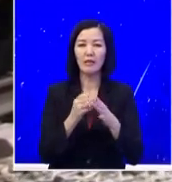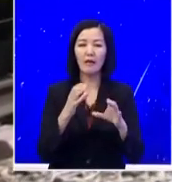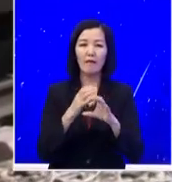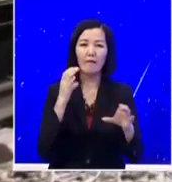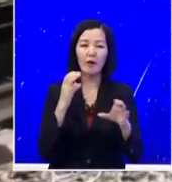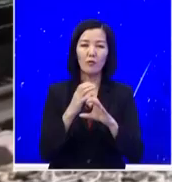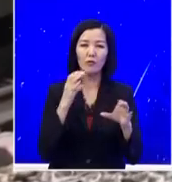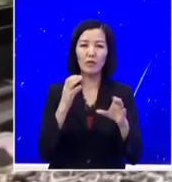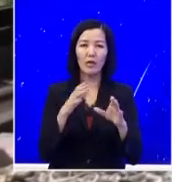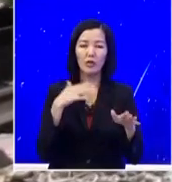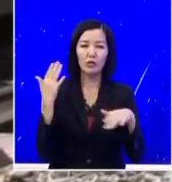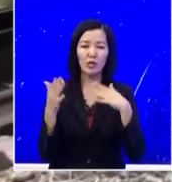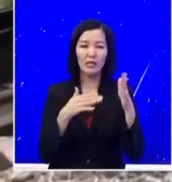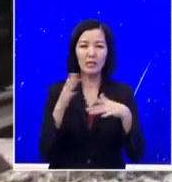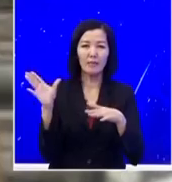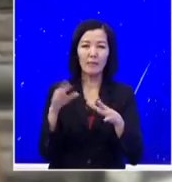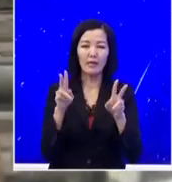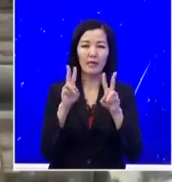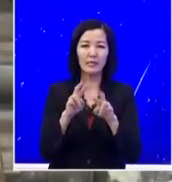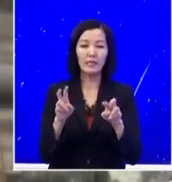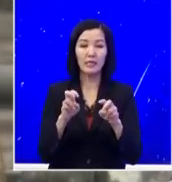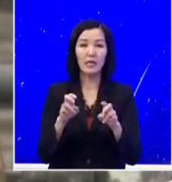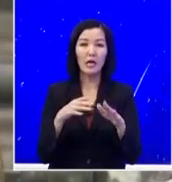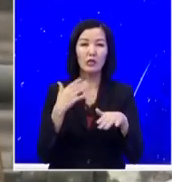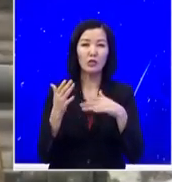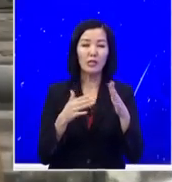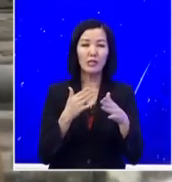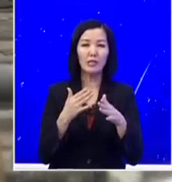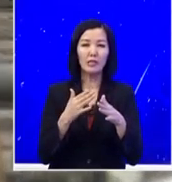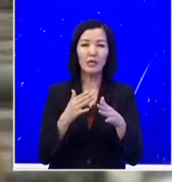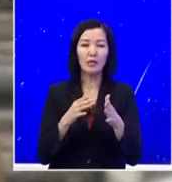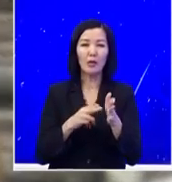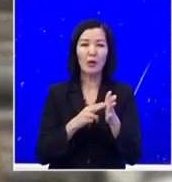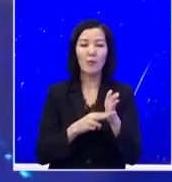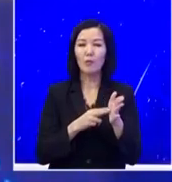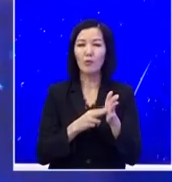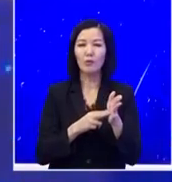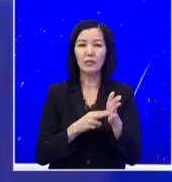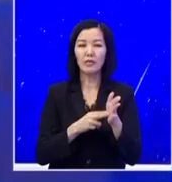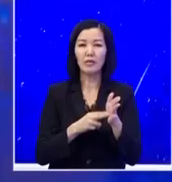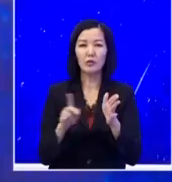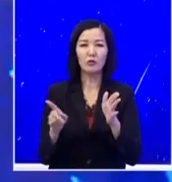жүйелеріне тексеріс жүргізіледі. Желдеткіш жүйесі жоқ пойыздар жолға шығарылмайды.